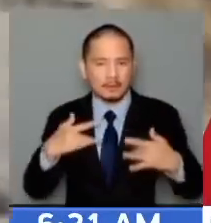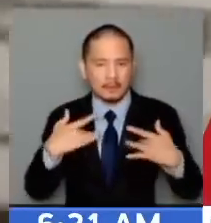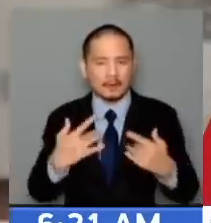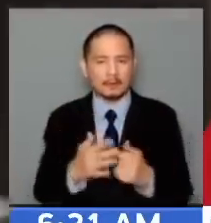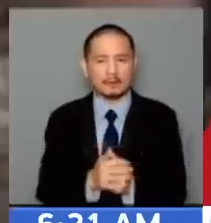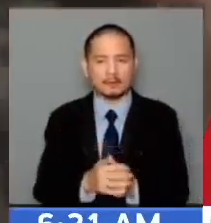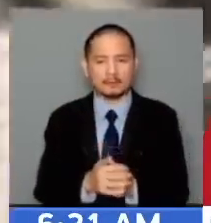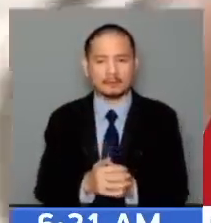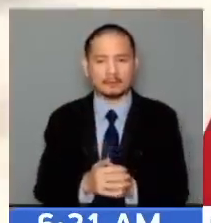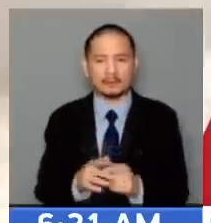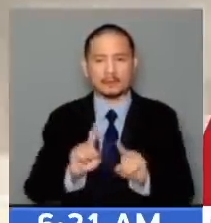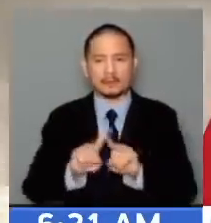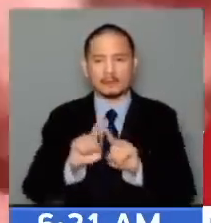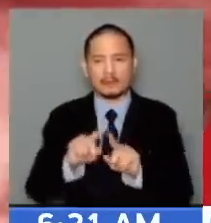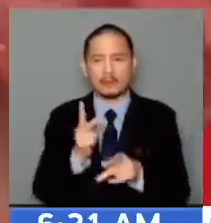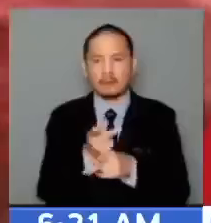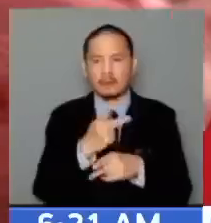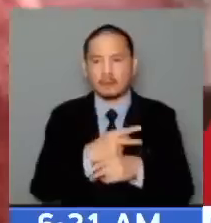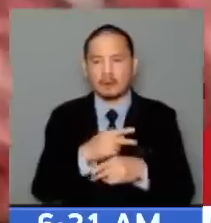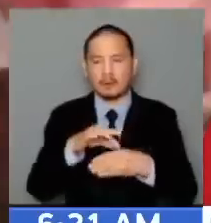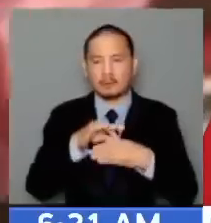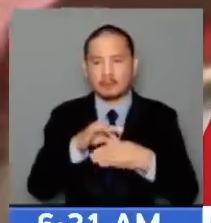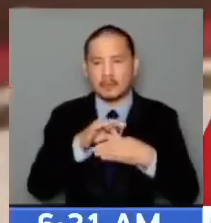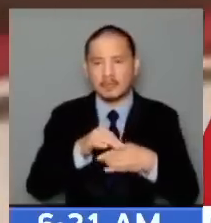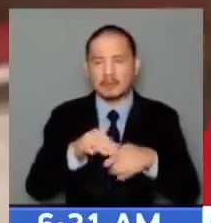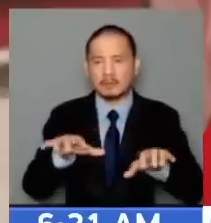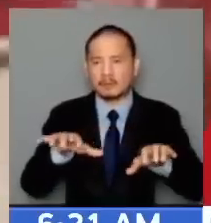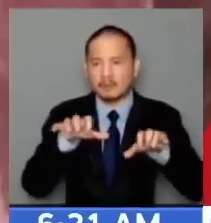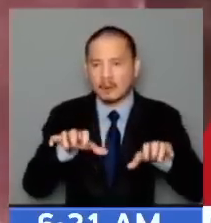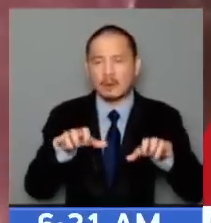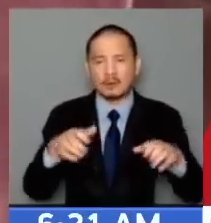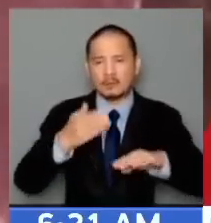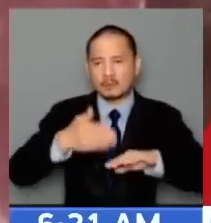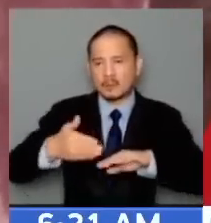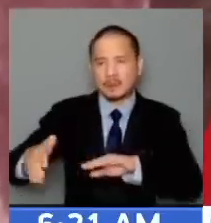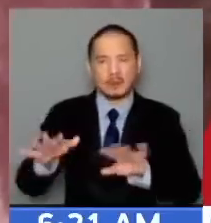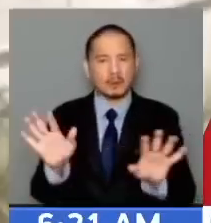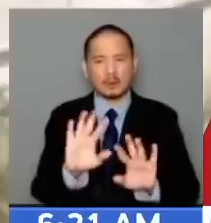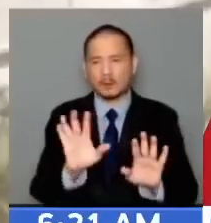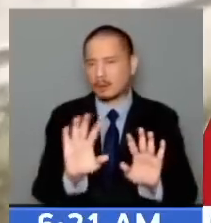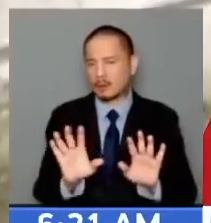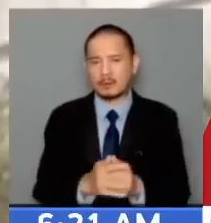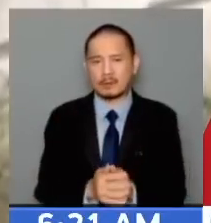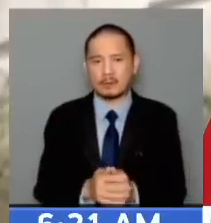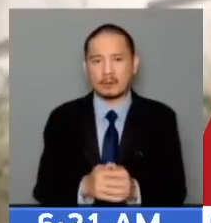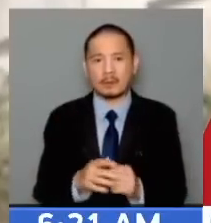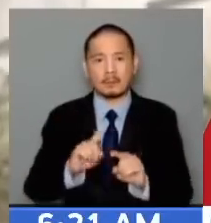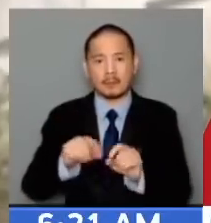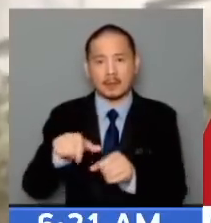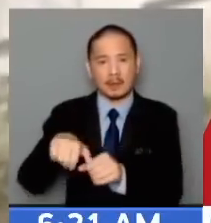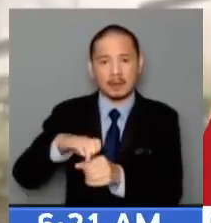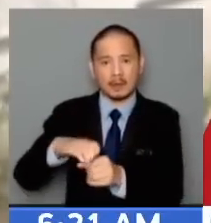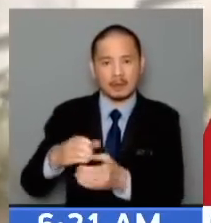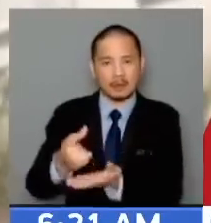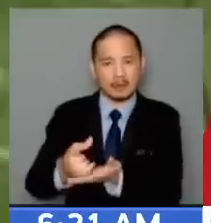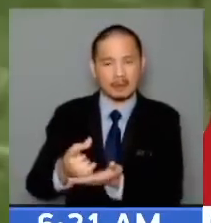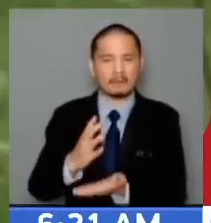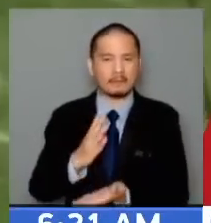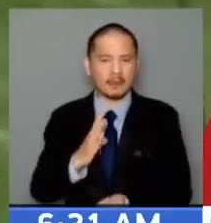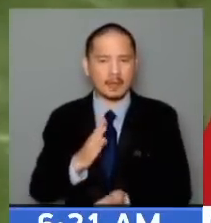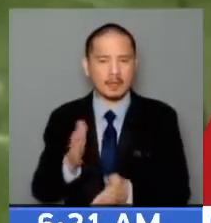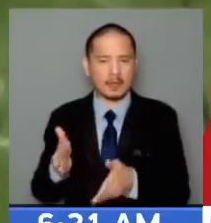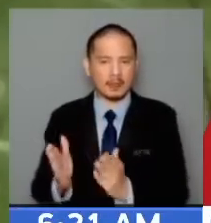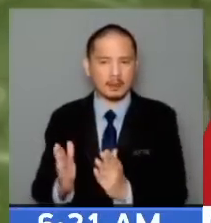product, kabilang na ang frozen at fresh pork products maliban sa canned goods. Nag-umpisa na ang ASF Task Force